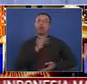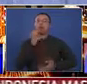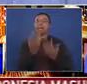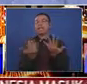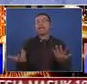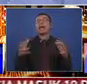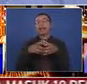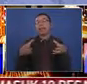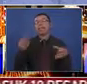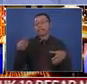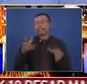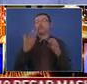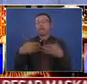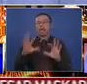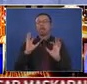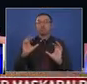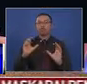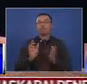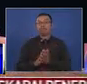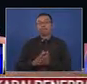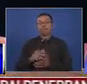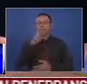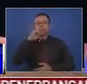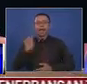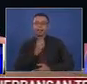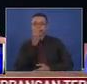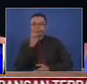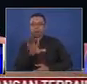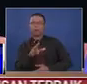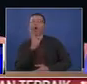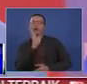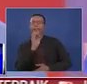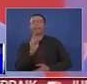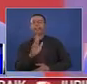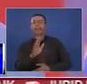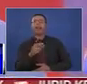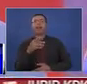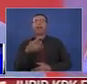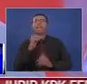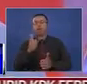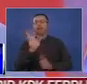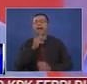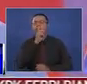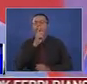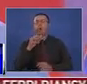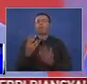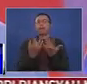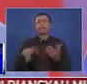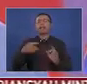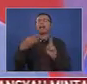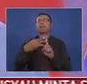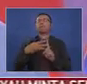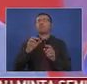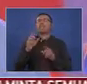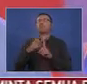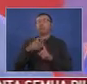rakyat reklamasi ini gitu cukup di sana Pis Ya saya rasa Baik Pak Memang jangan bohong kalau saat kampanye warga Bukit Duri tahu persis